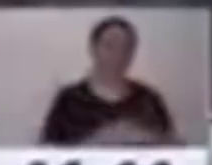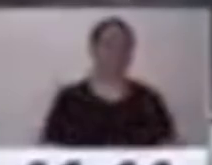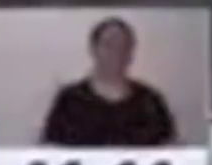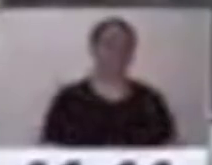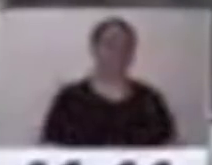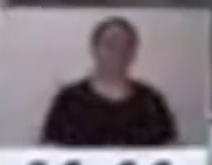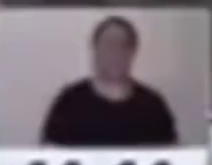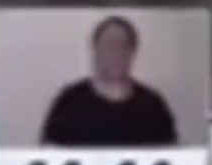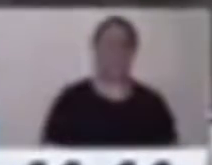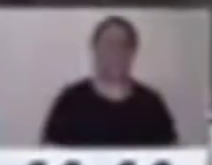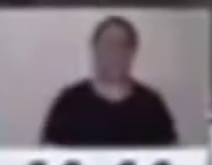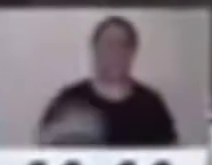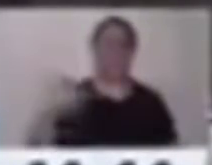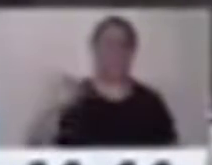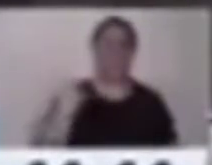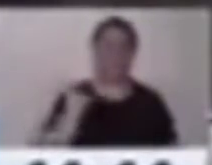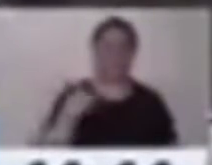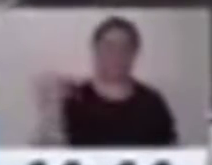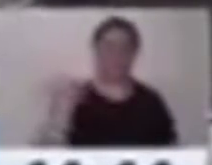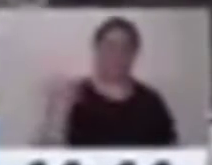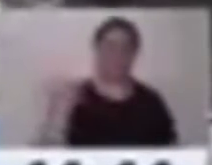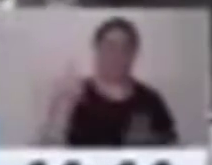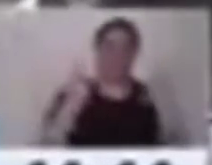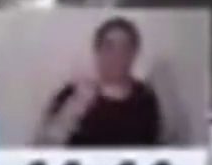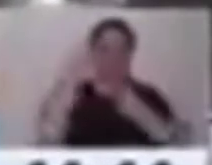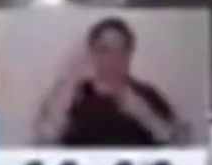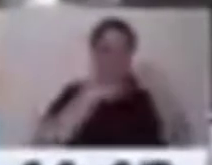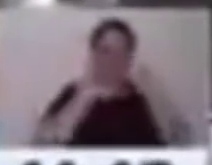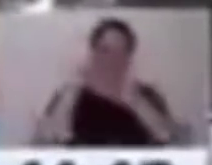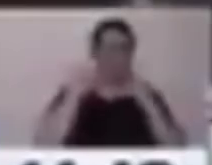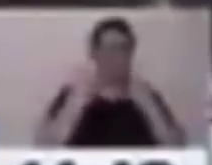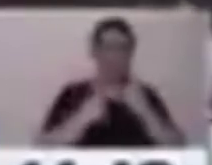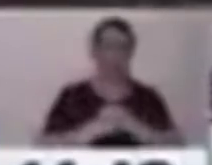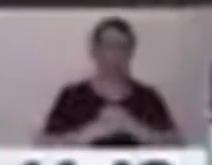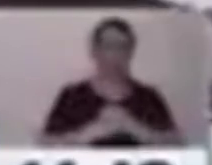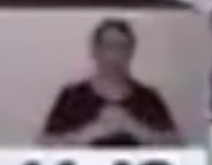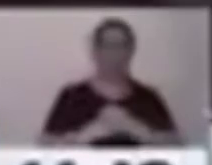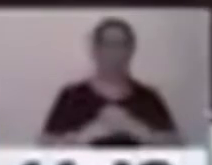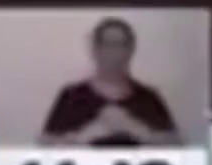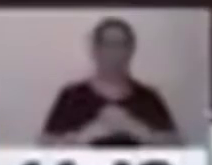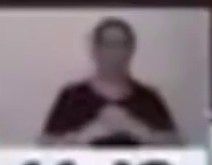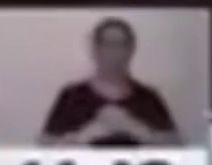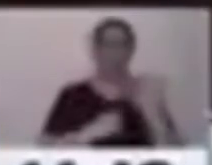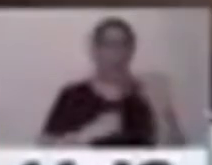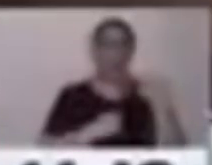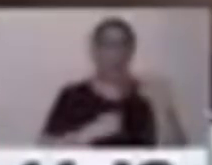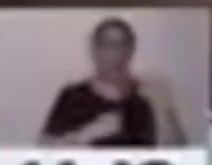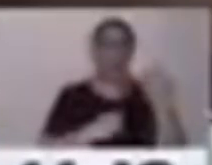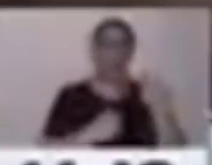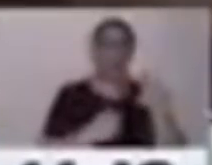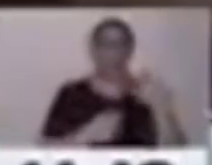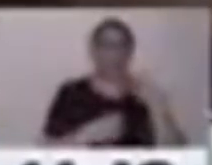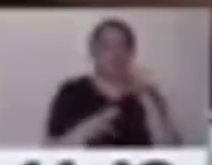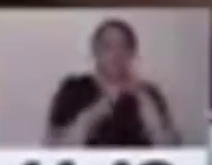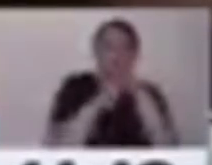hindi nakapagsumiti kaagad ng kanilang mga listahan ng benepisaryo.